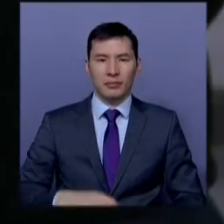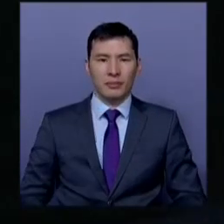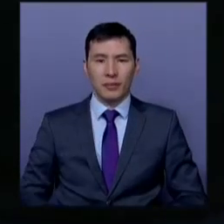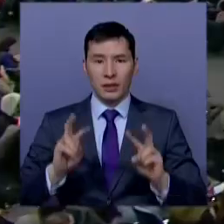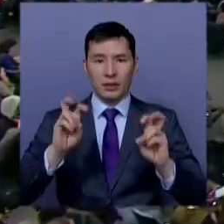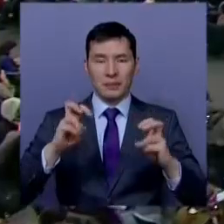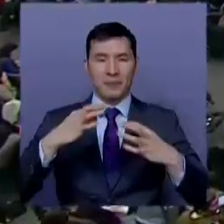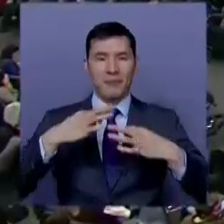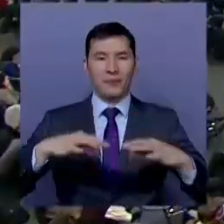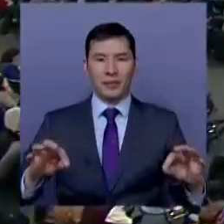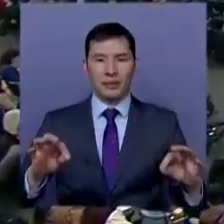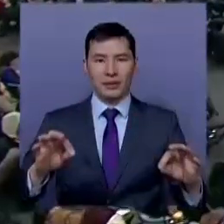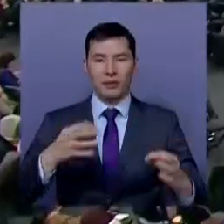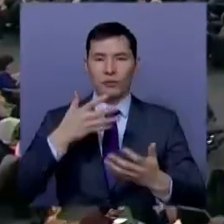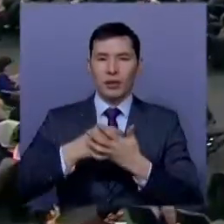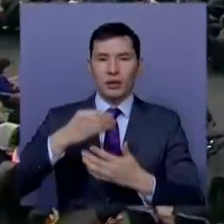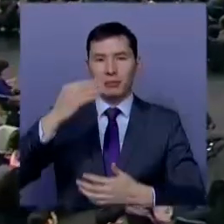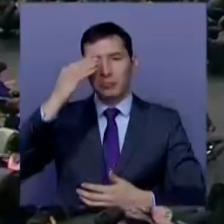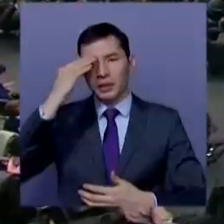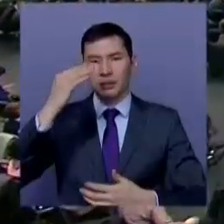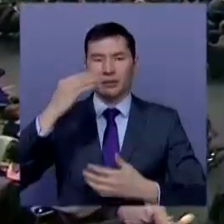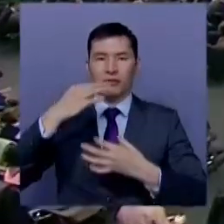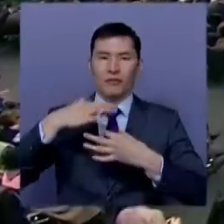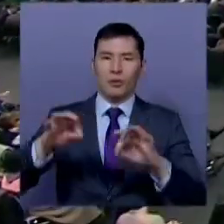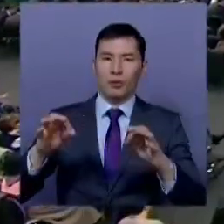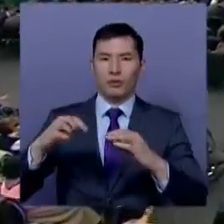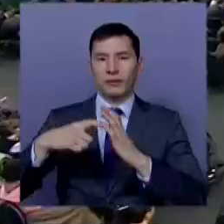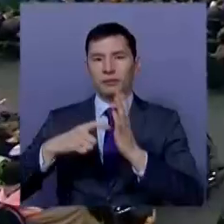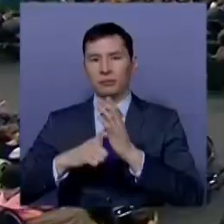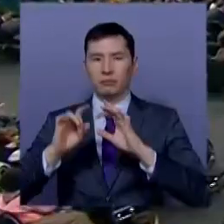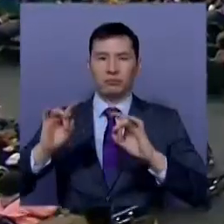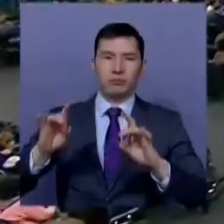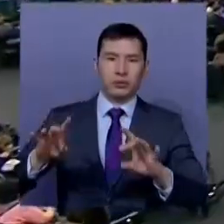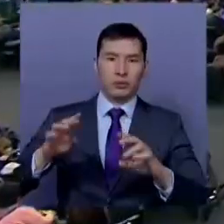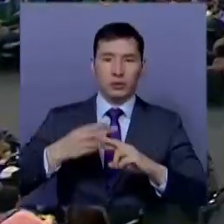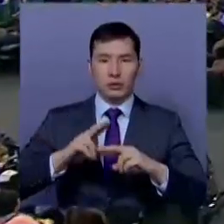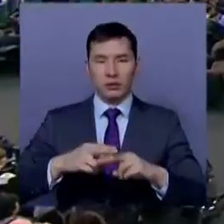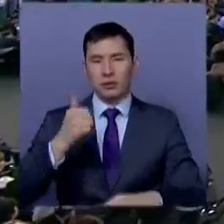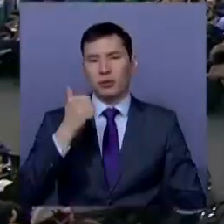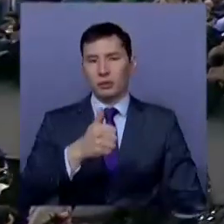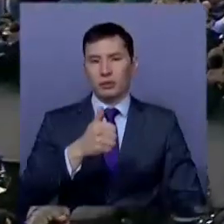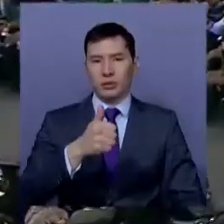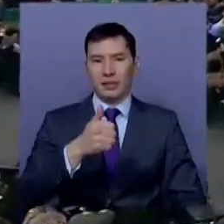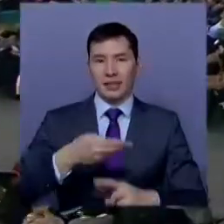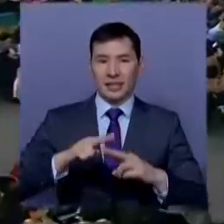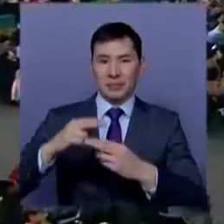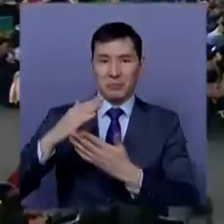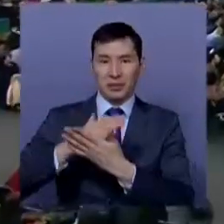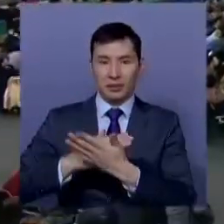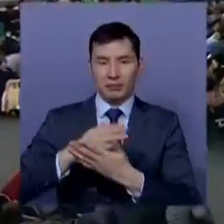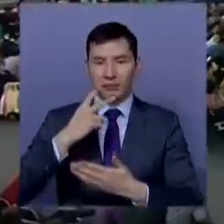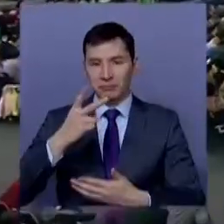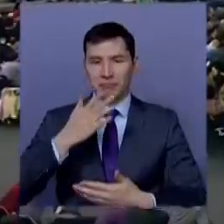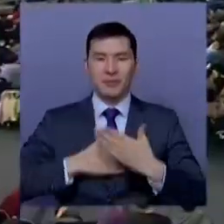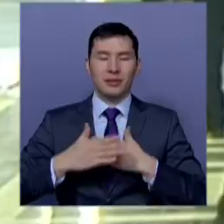демократиялық саяси деп ойлаймын. Ол демократиялық деңгей деп ойлаймын. Бұл да бұл өте жақсы қасиет. Сондықтан соның бәрі бізді мені қуантып тұр